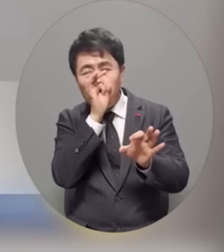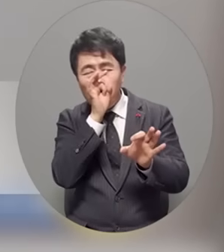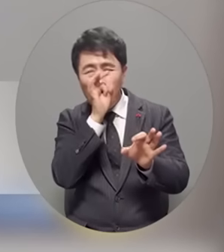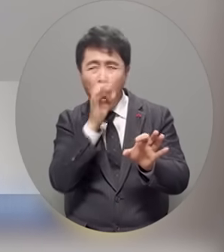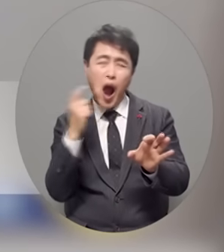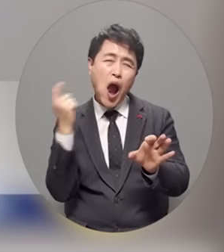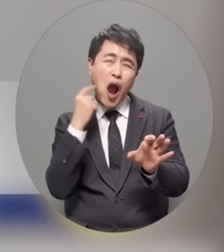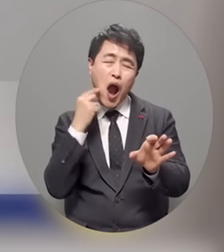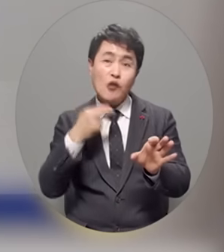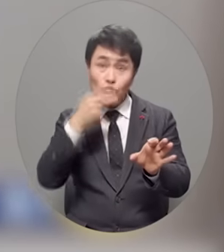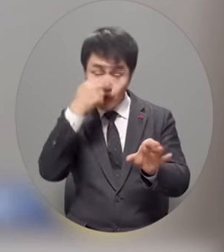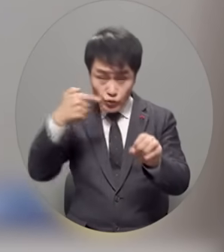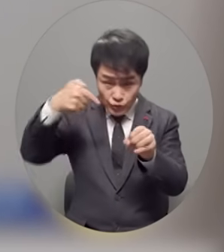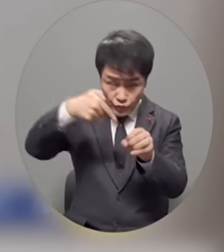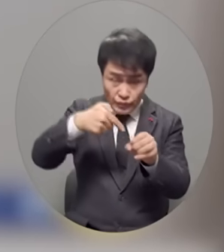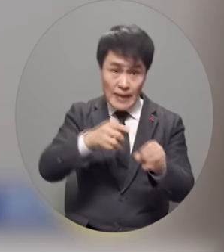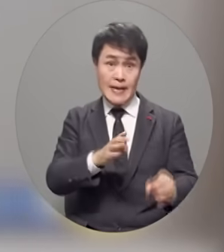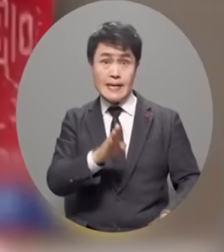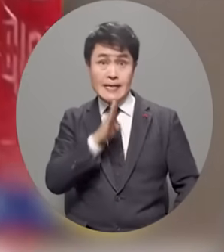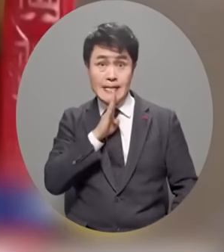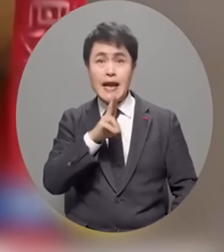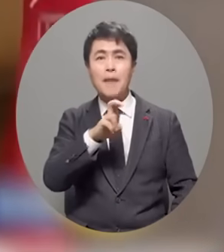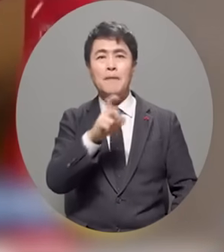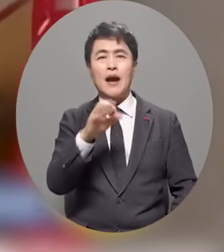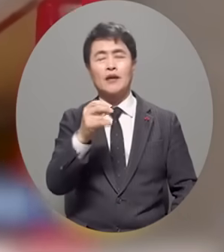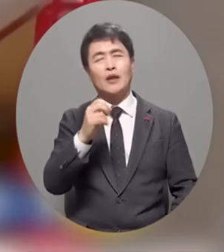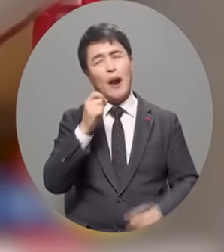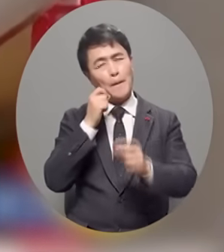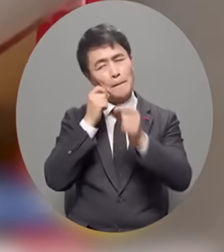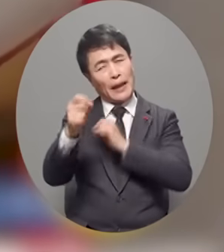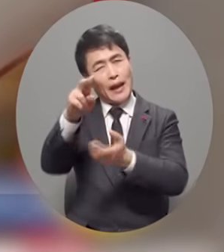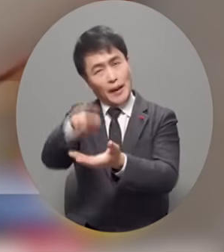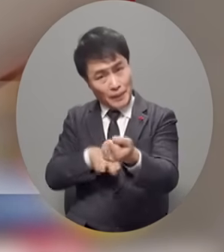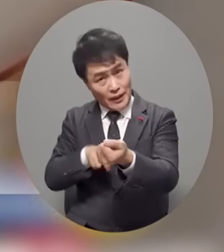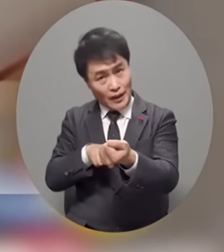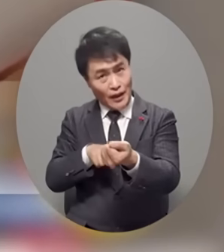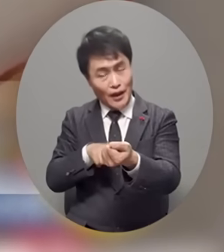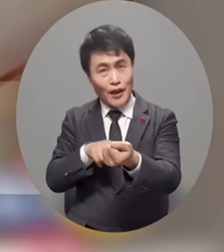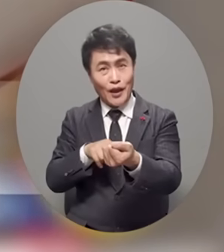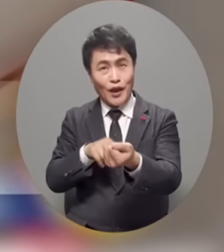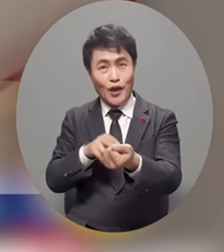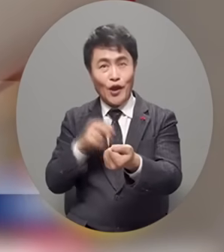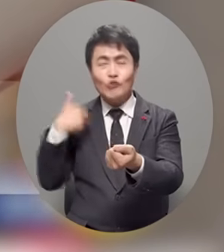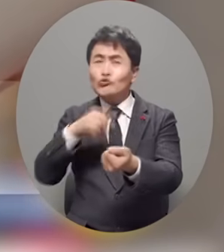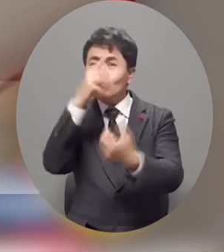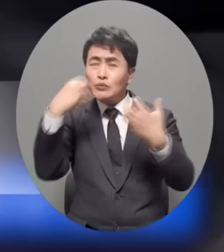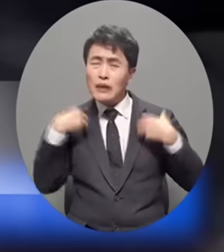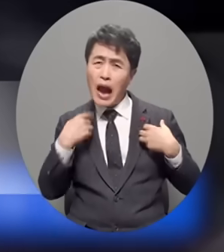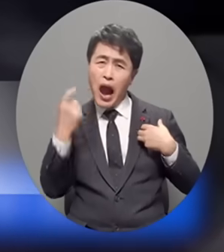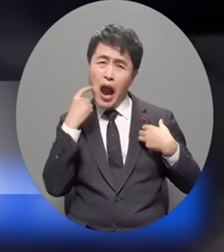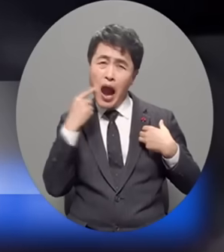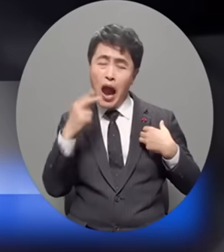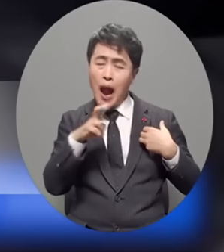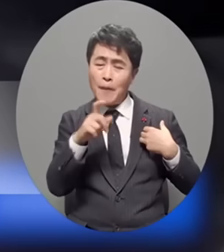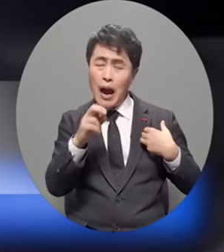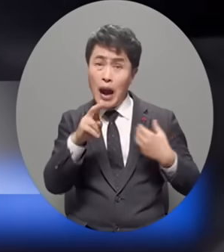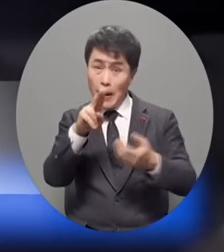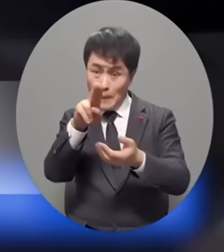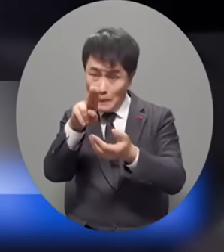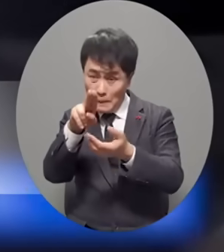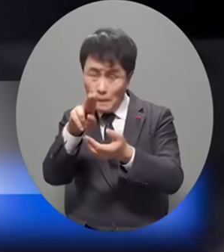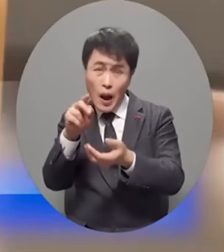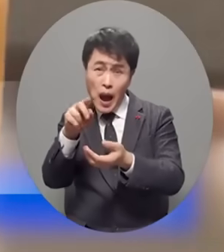뒤 진짜 마오타이라고 속여 판 겁니다. 중국 당국은 최근 이런 가짜 마오타이 95병을